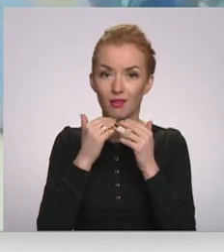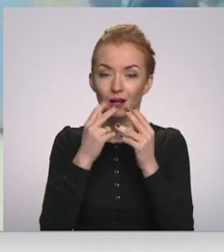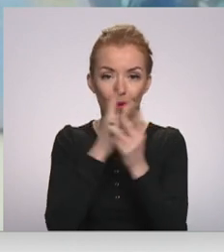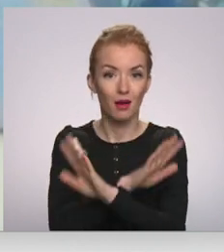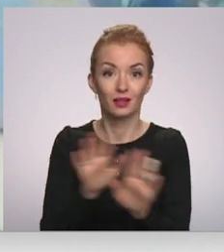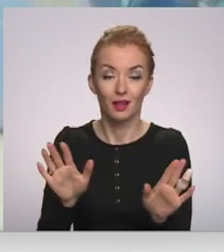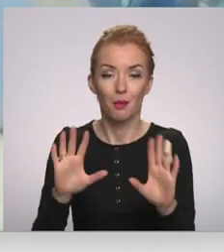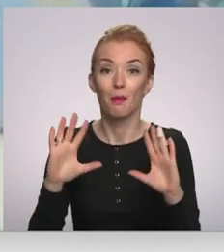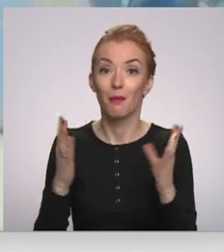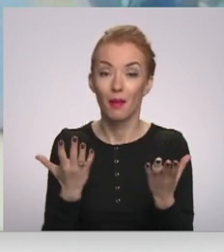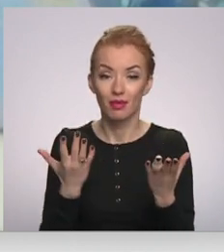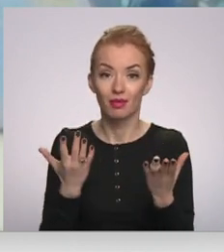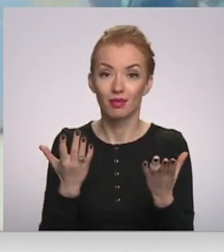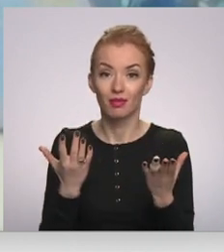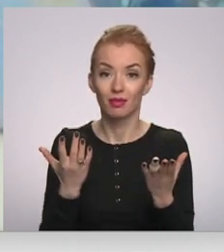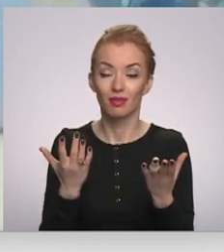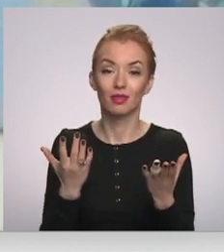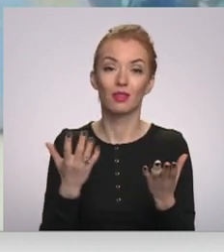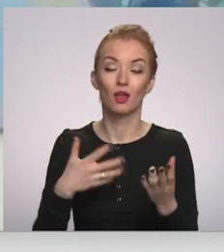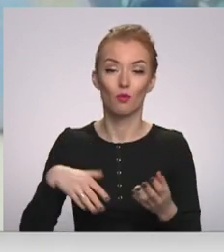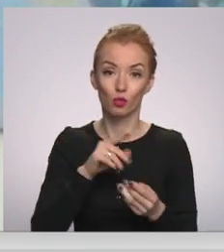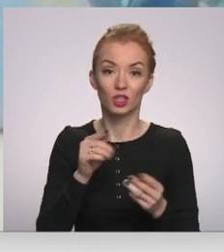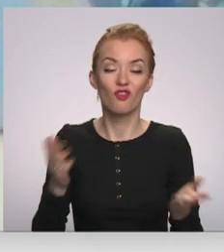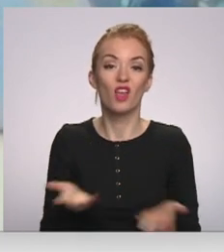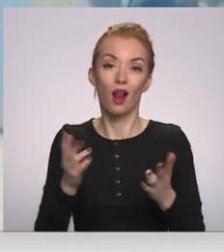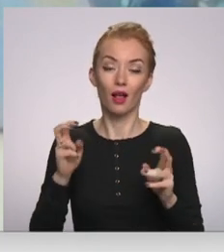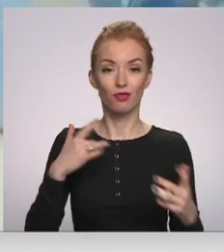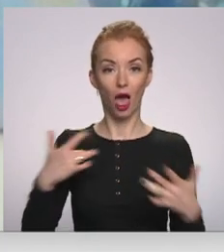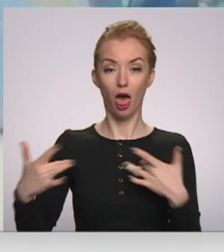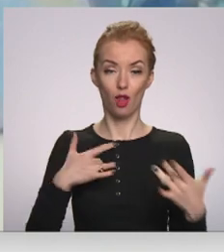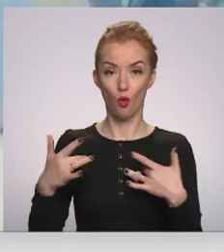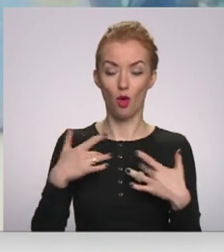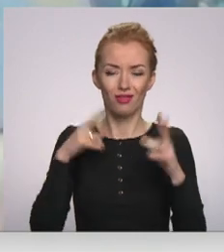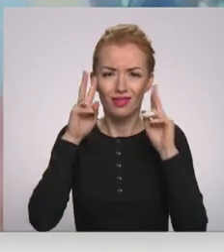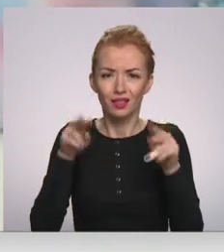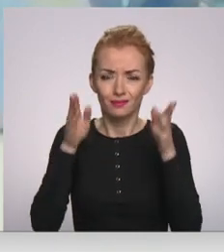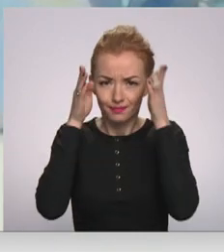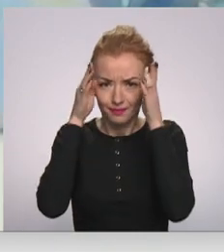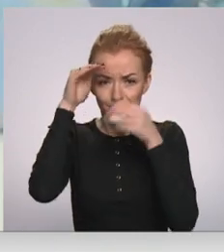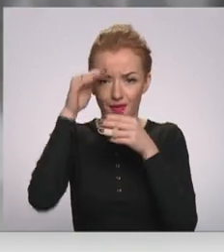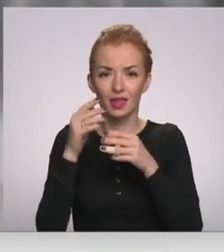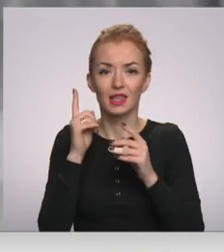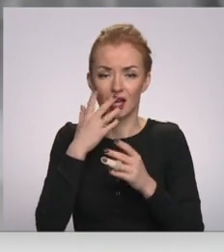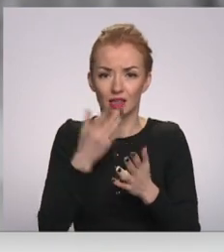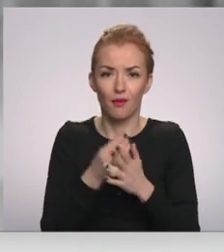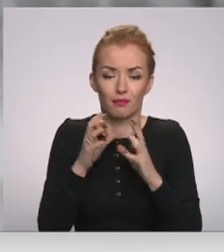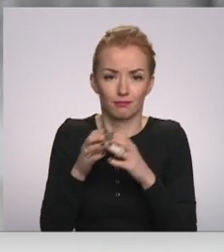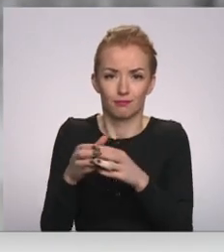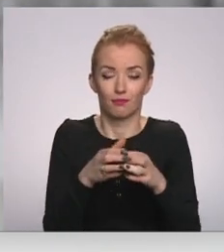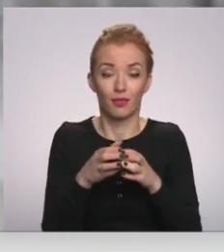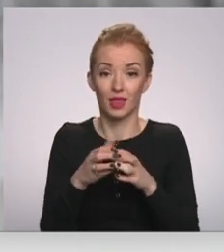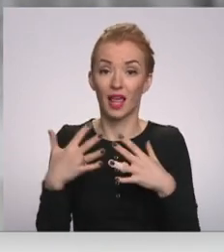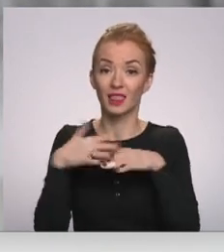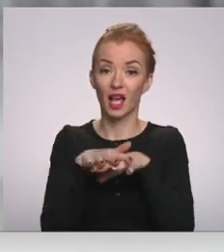nu, pēc tādas mums jau ir vieglāk izlikties un neko daudz nezināt dzīvot ar tajā savā burbulī. Integrācija